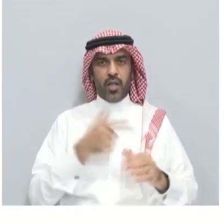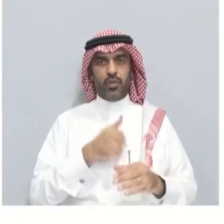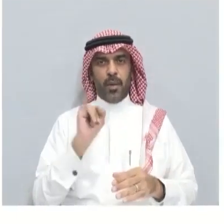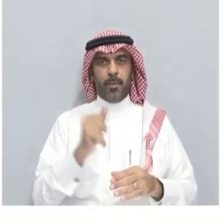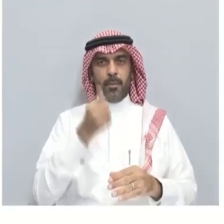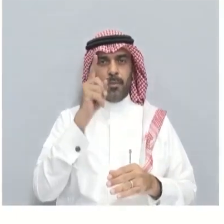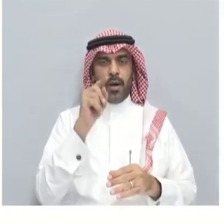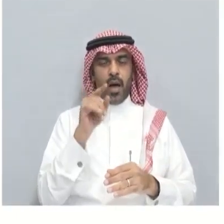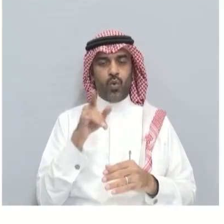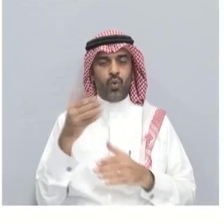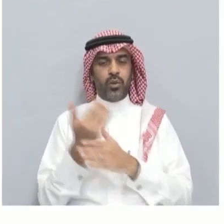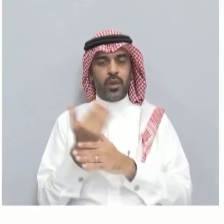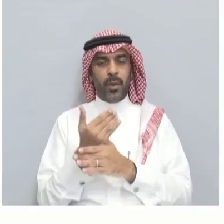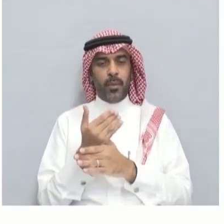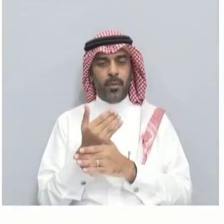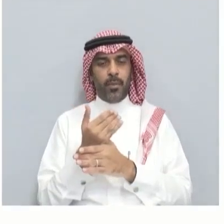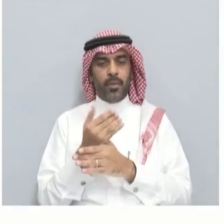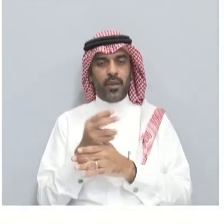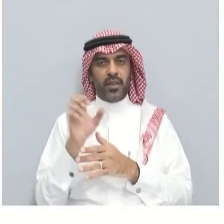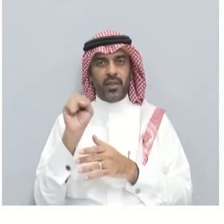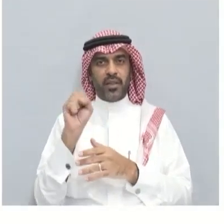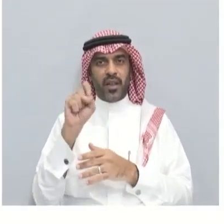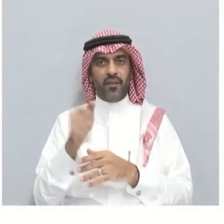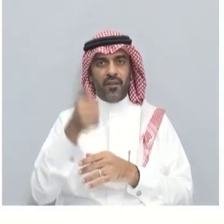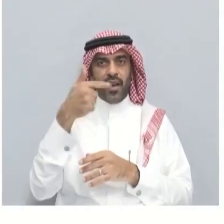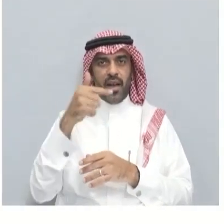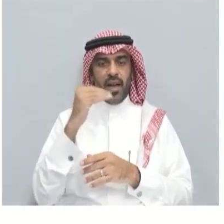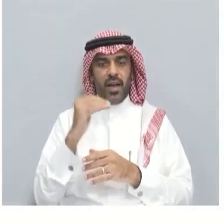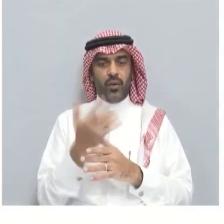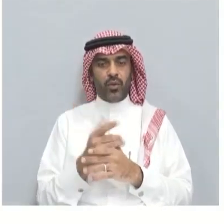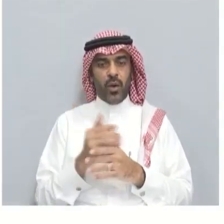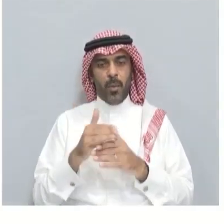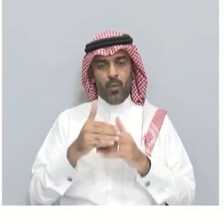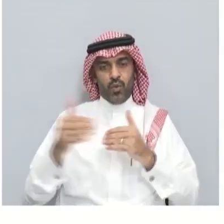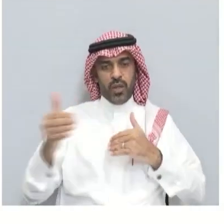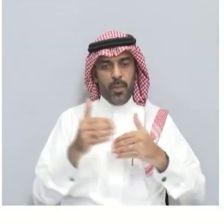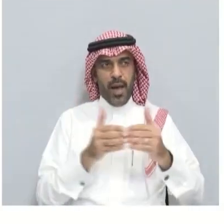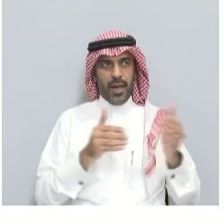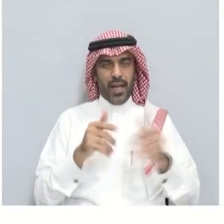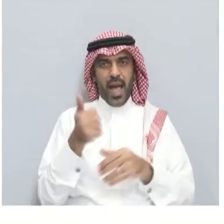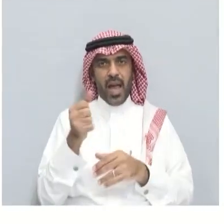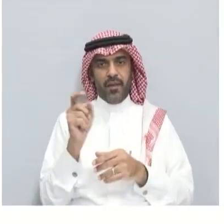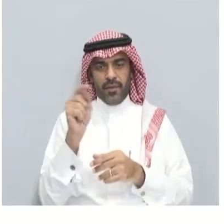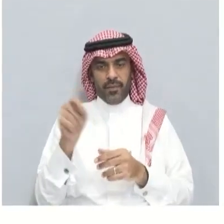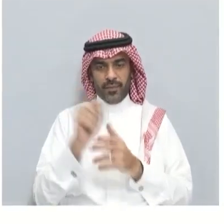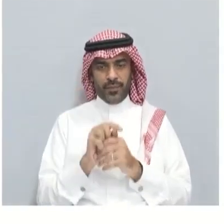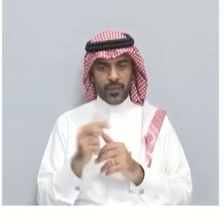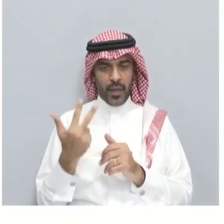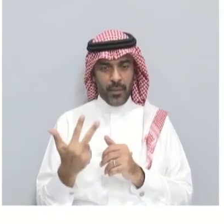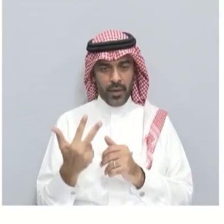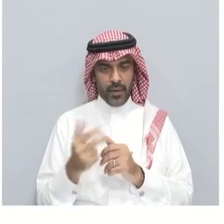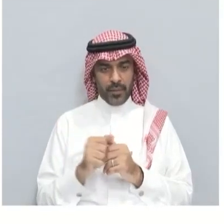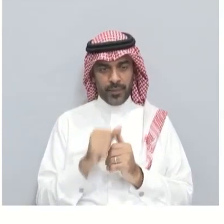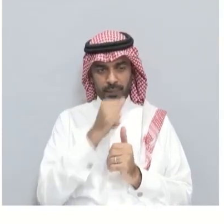الدرعي اذا اي نوع من الصفائح هي صفائح ماذا متباعده سؤال ثمانيه اي مما ياتي يعد من اكبر انواع